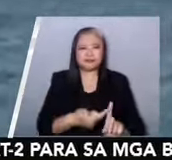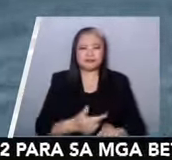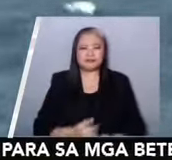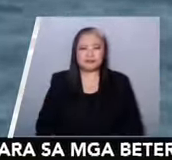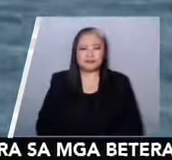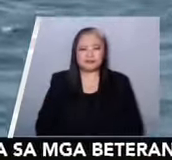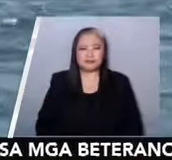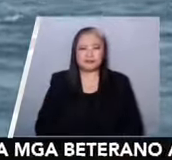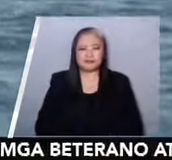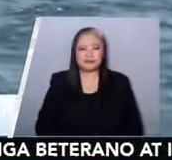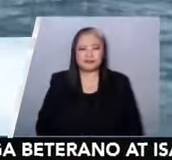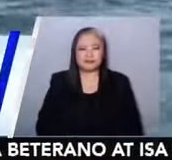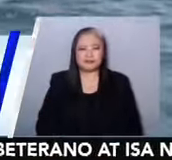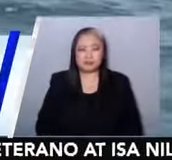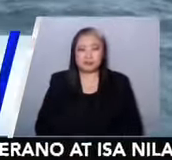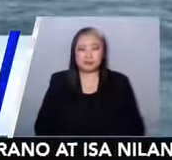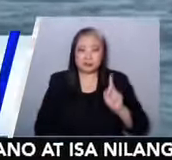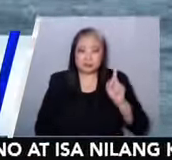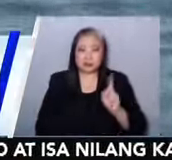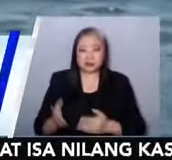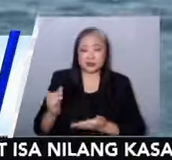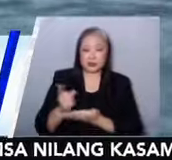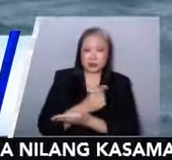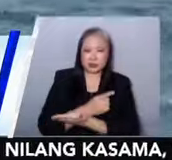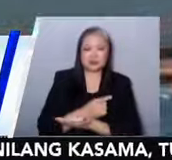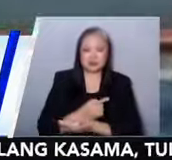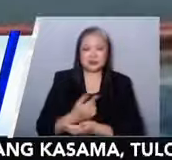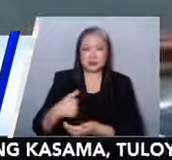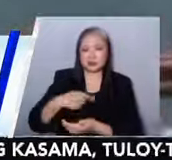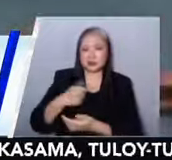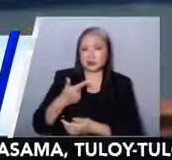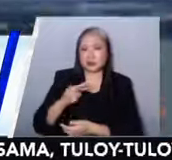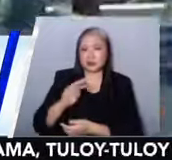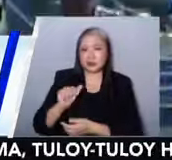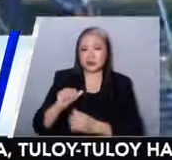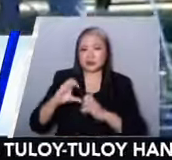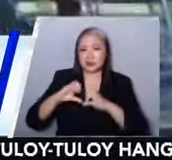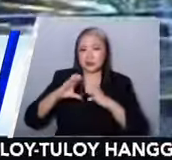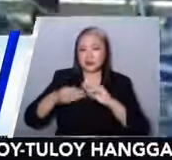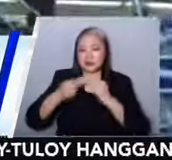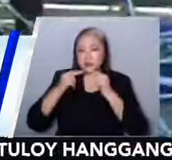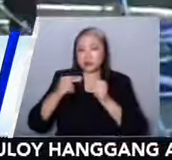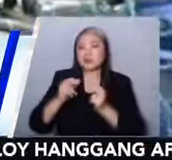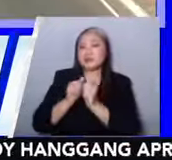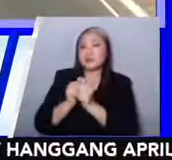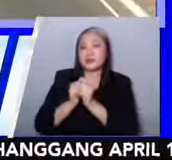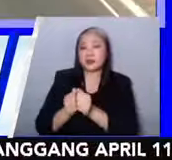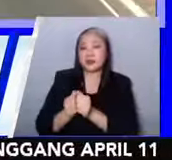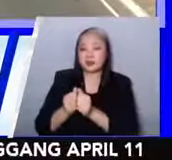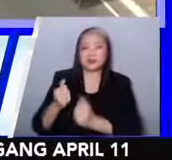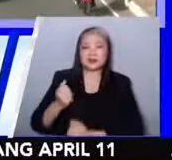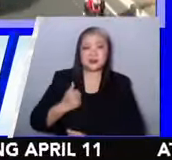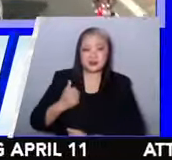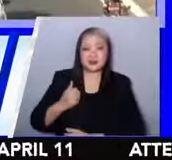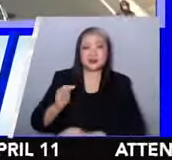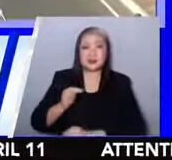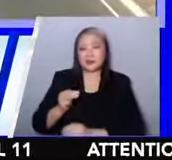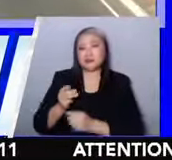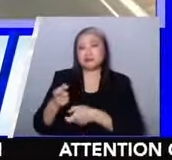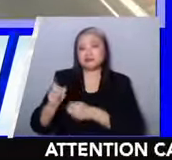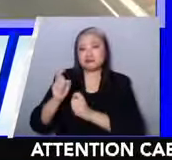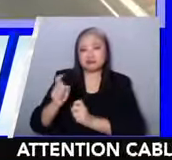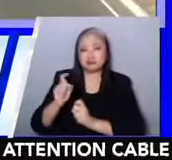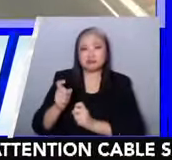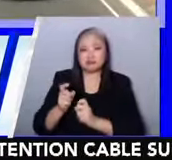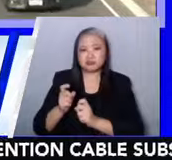Noong nakarang linggo, sumama ang GMA Integrated News sa mga dauhan ng PCG, BFAR at mga mangingisdang Pinoy na naglagay ng payaw sa